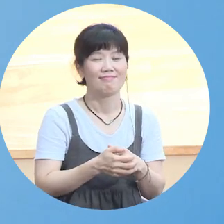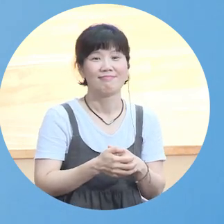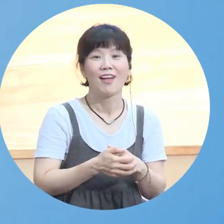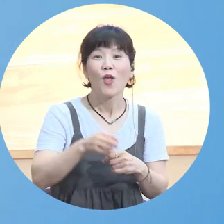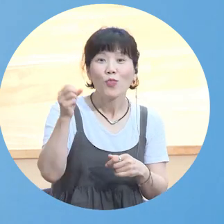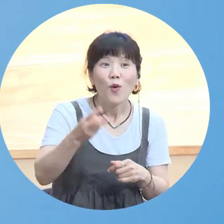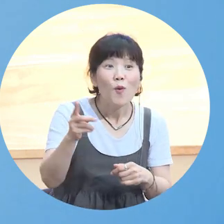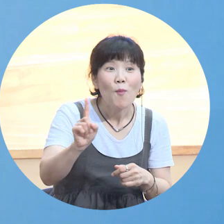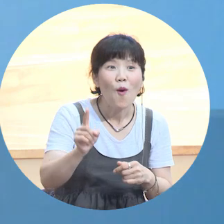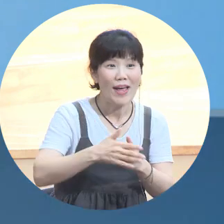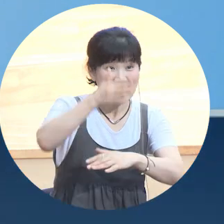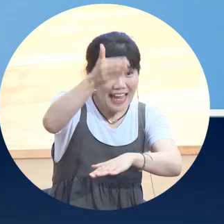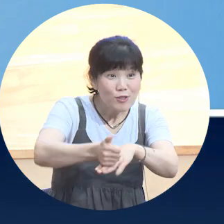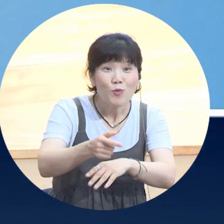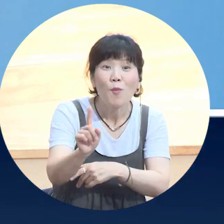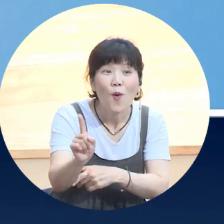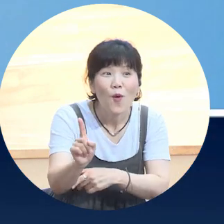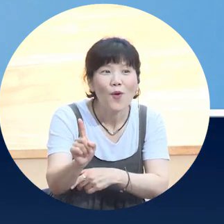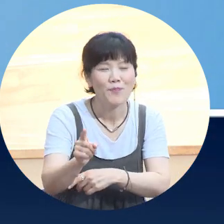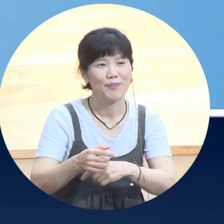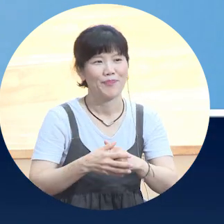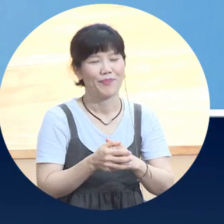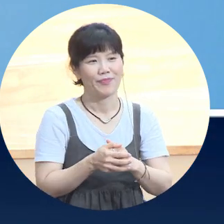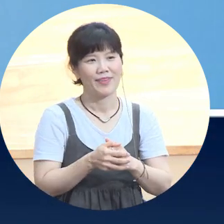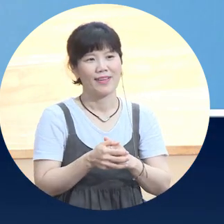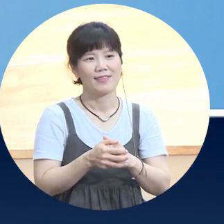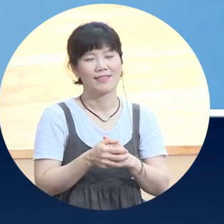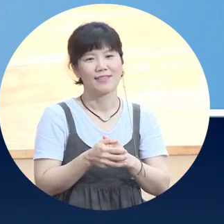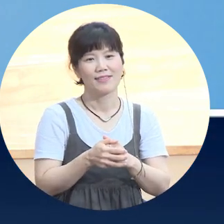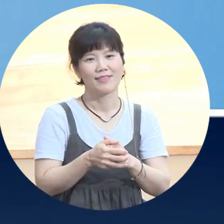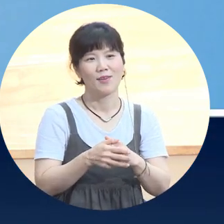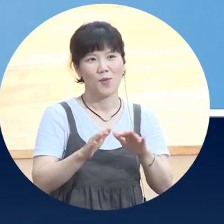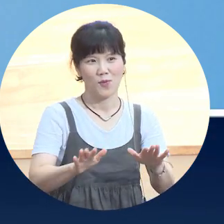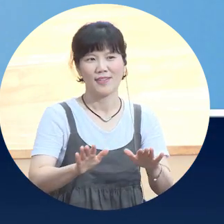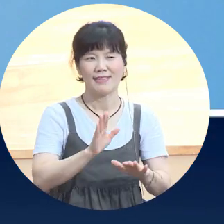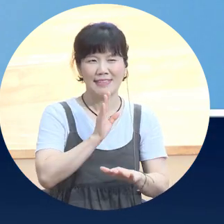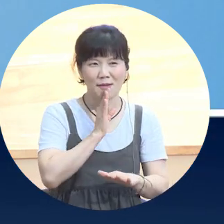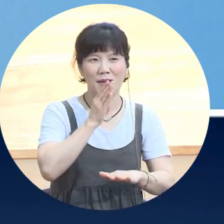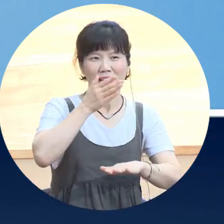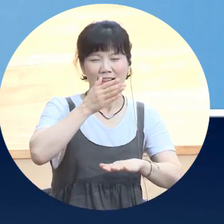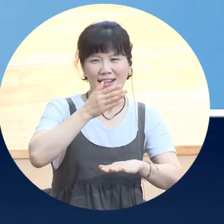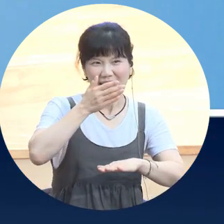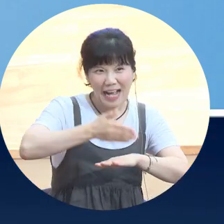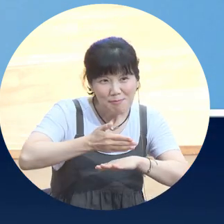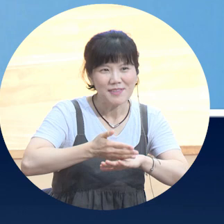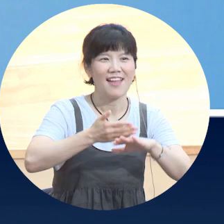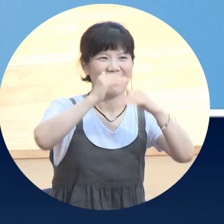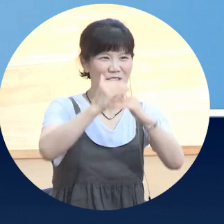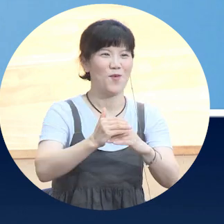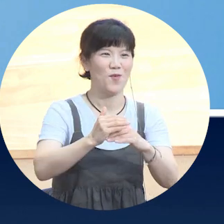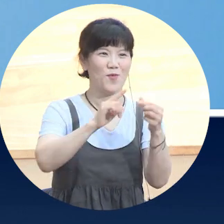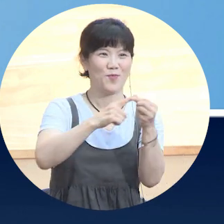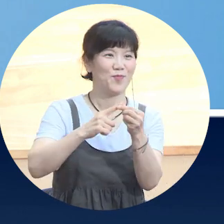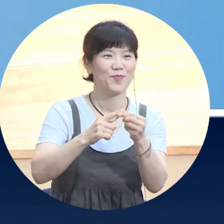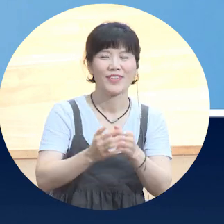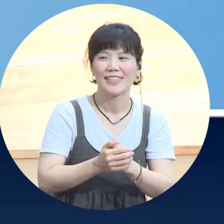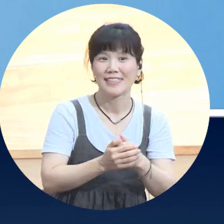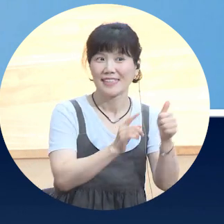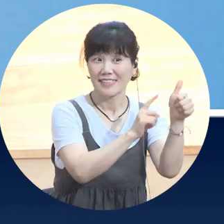이게 어떻게 됐냐 자 오늘 정말로 감사한 구절이 줘 읽어 볼까요 자 그의 아버지가 지자